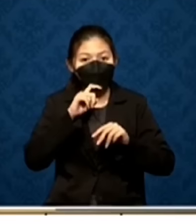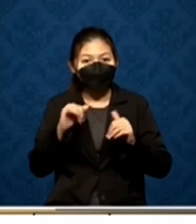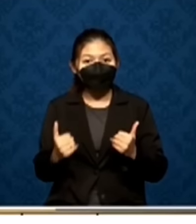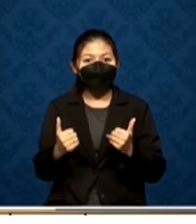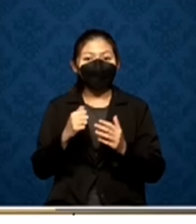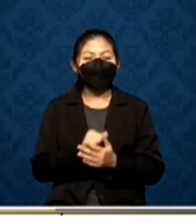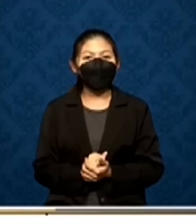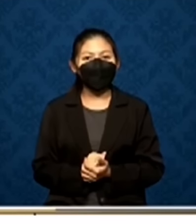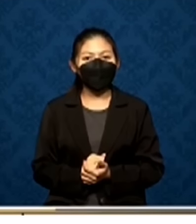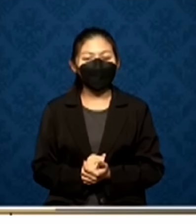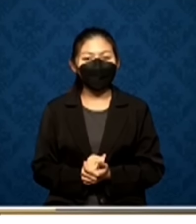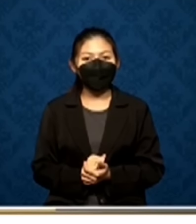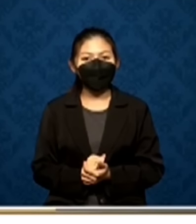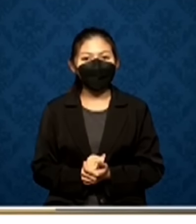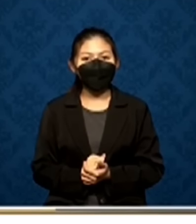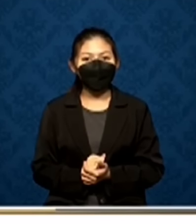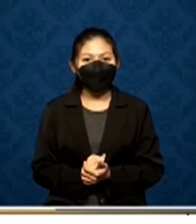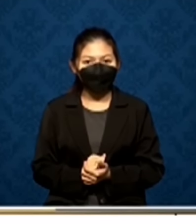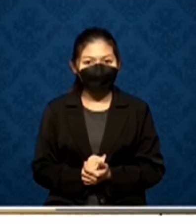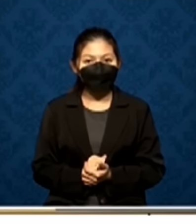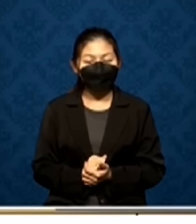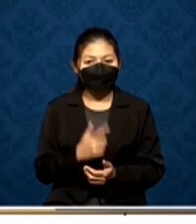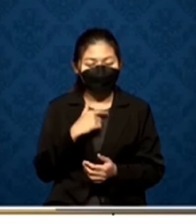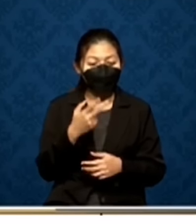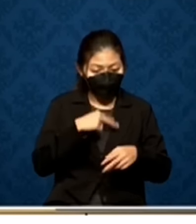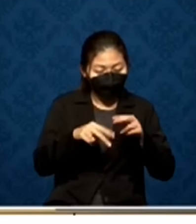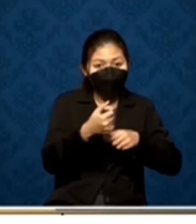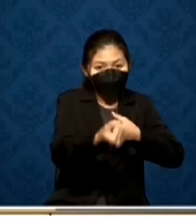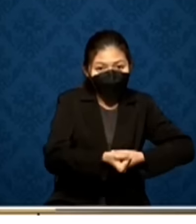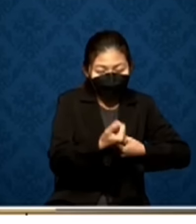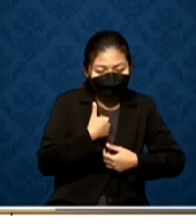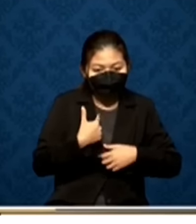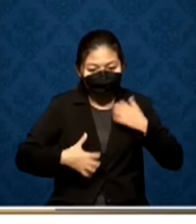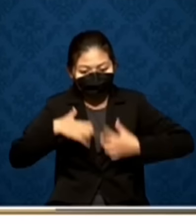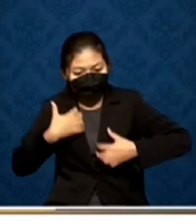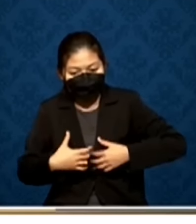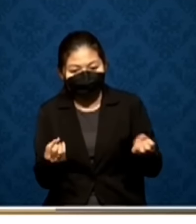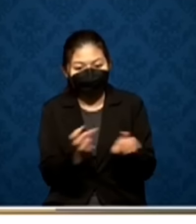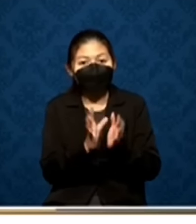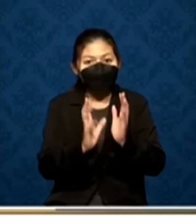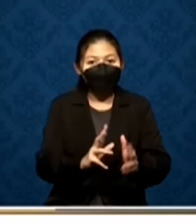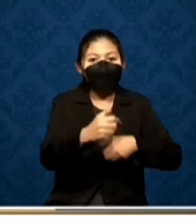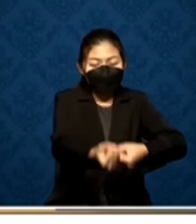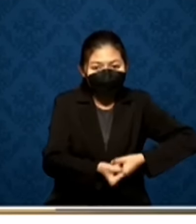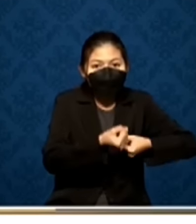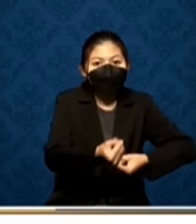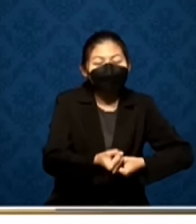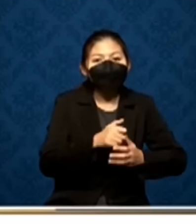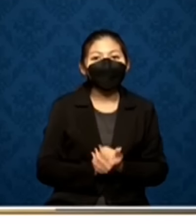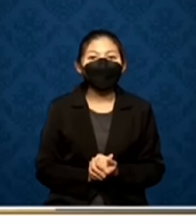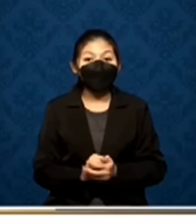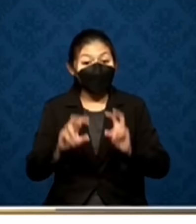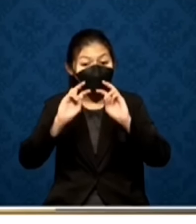นหลังของเกษตรกรอยู่บนความเจ็บปวดเรื่องทั้งหมดนี้ผม